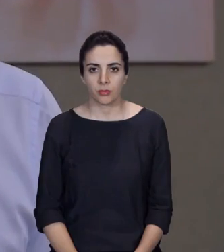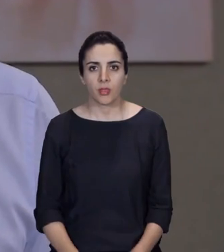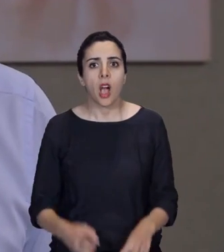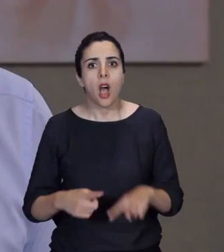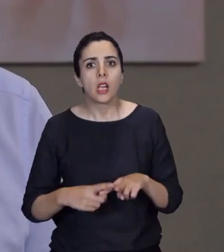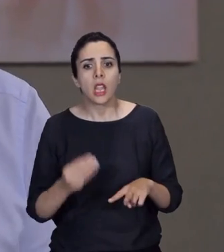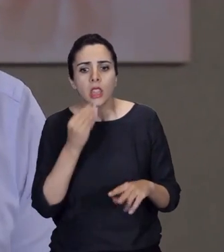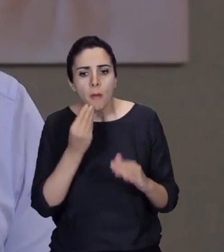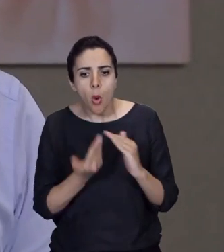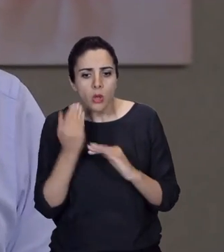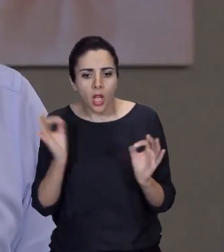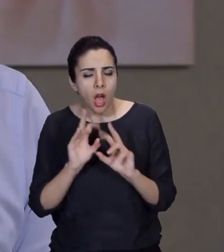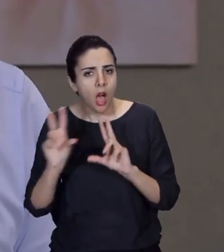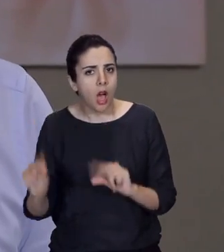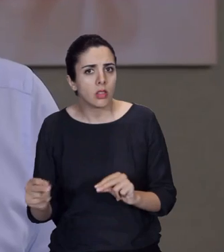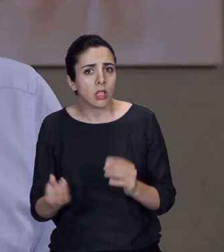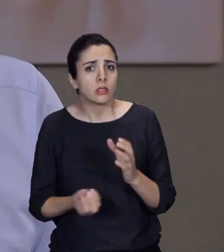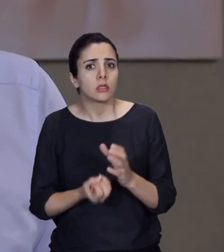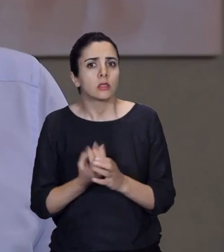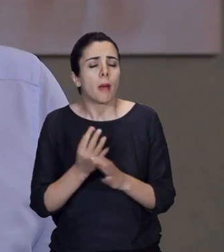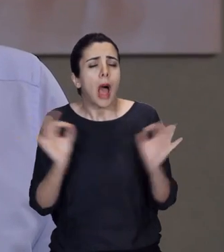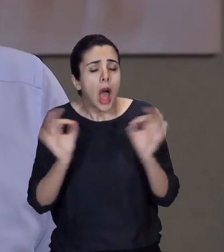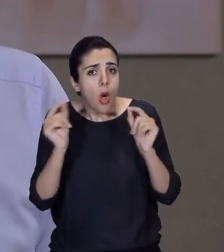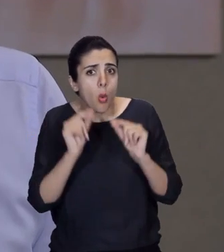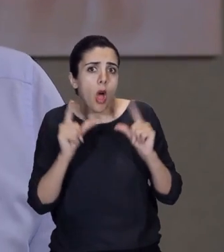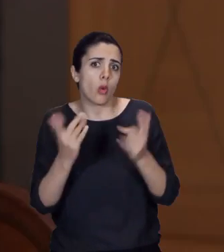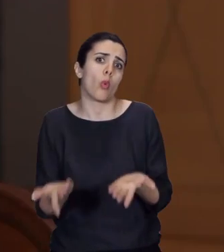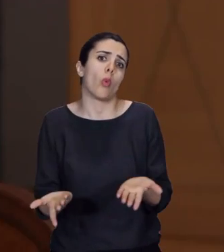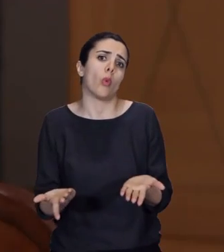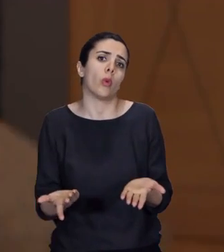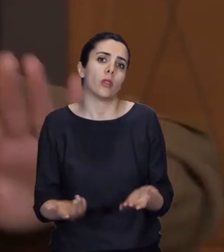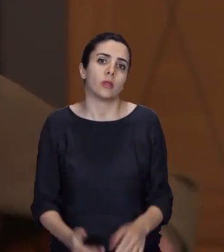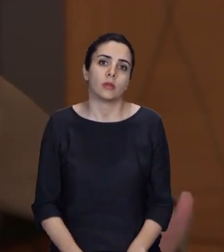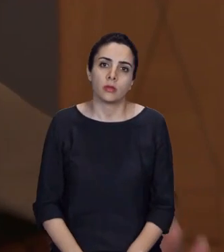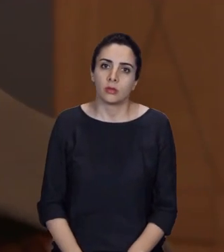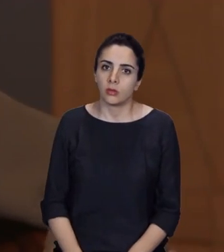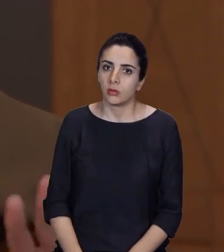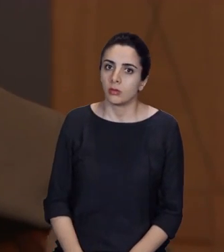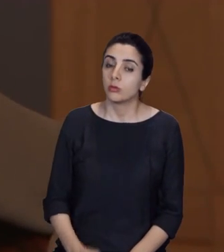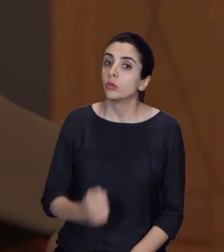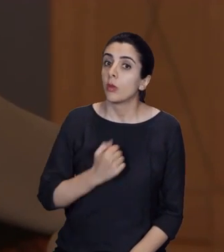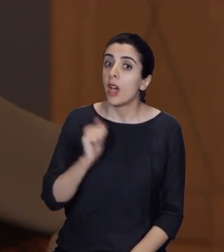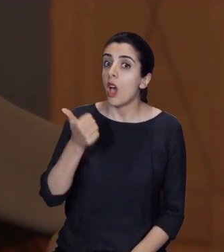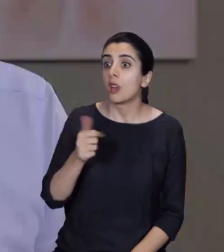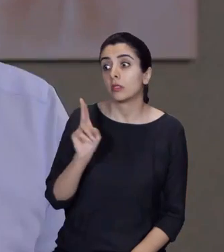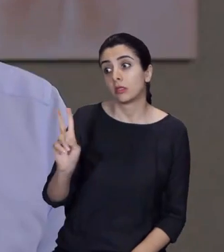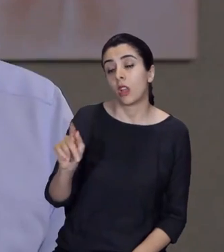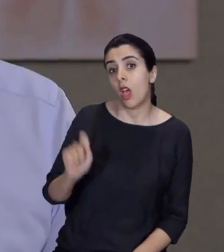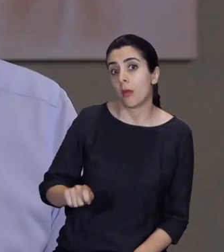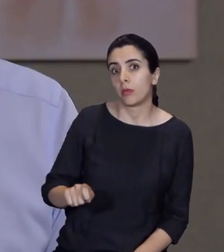Asya'yı yemekten önce yattı. Sabah kargalar kahvaltısını etmeden uyanır vallahi. Hayatım, yarın sıra